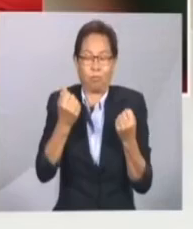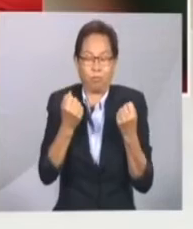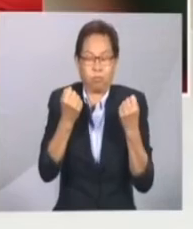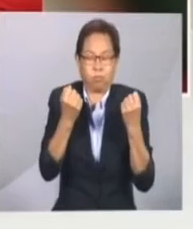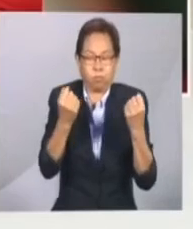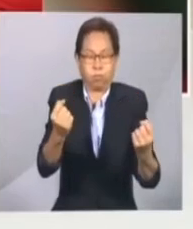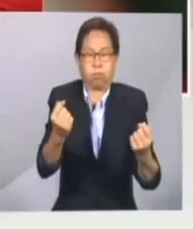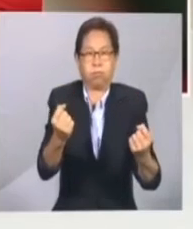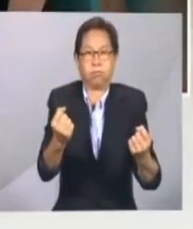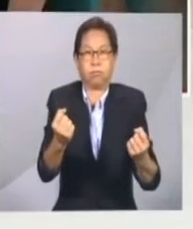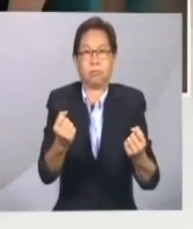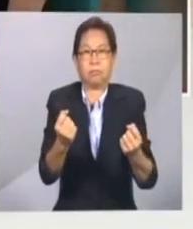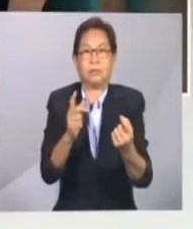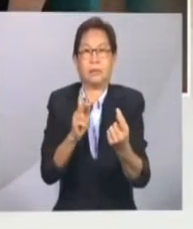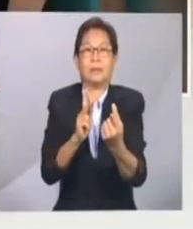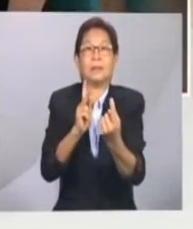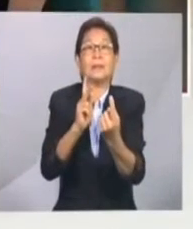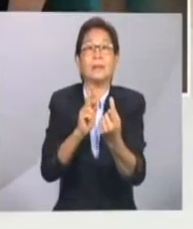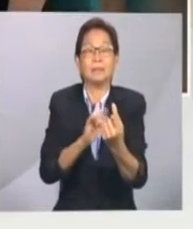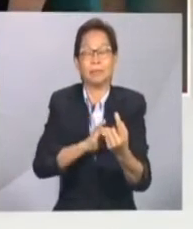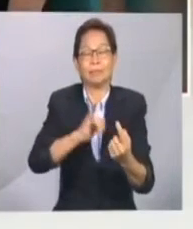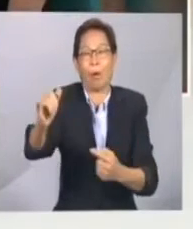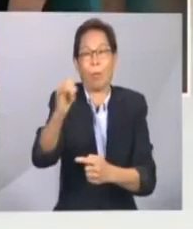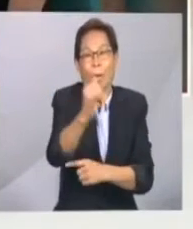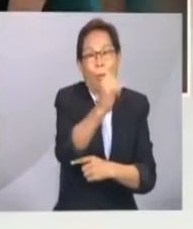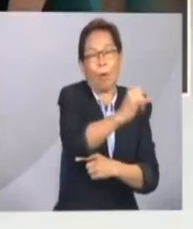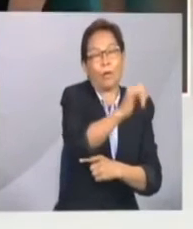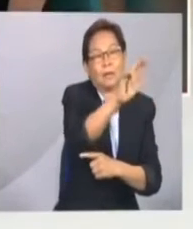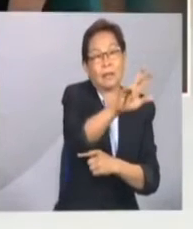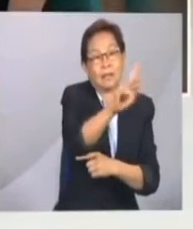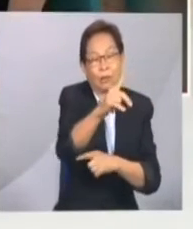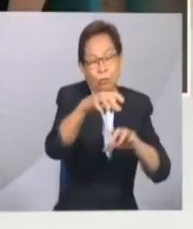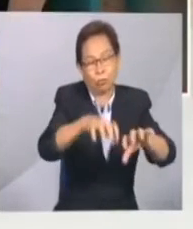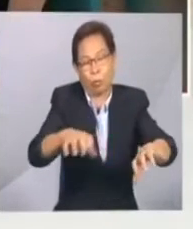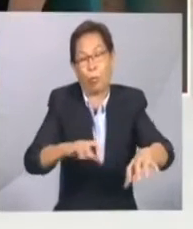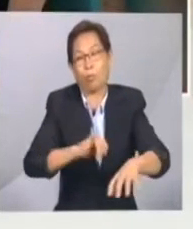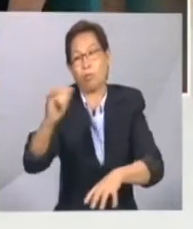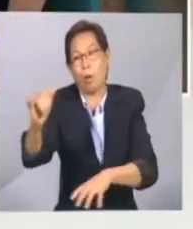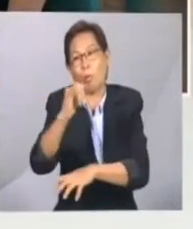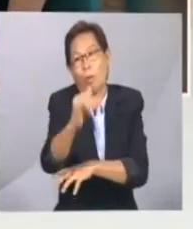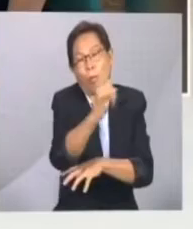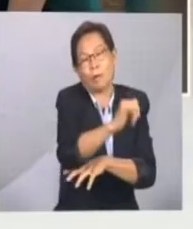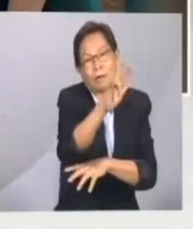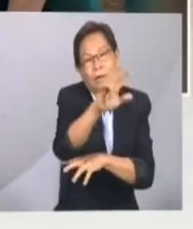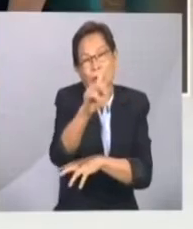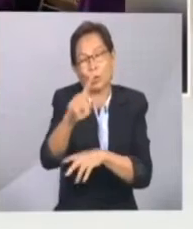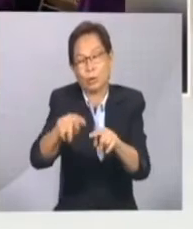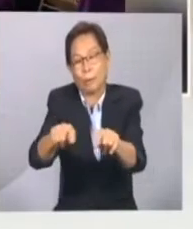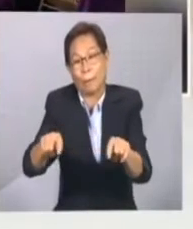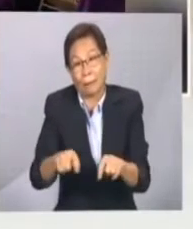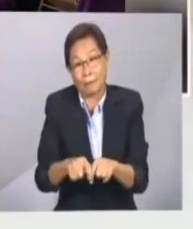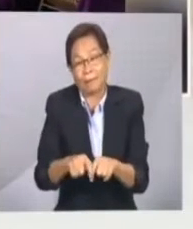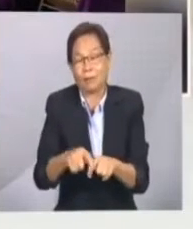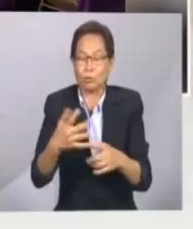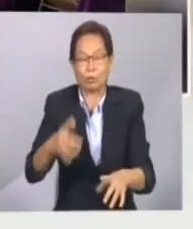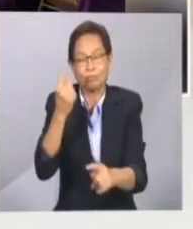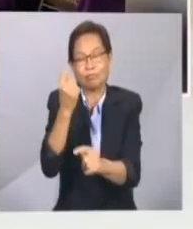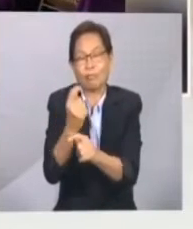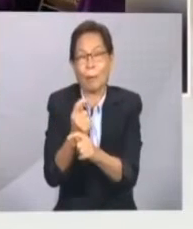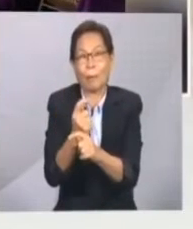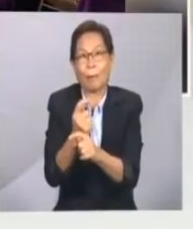ke 31 destinasi yang telah pun ditetapkan,